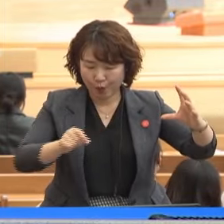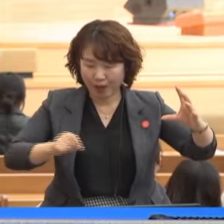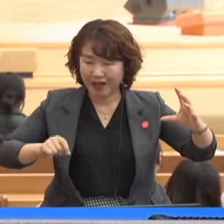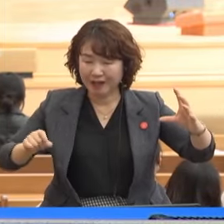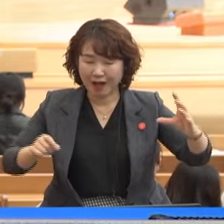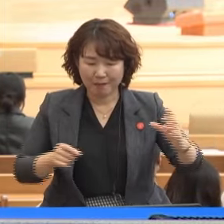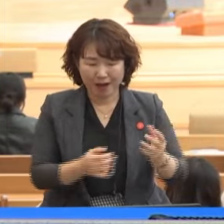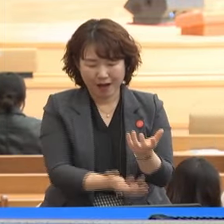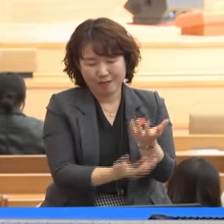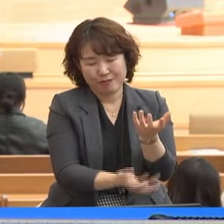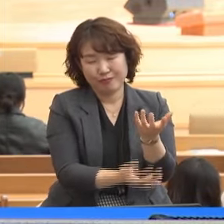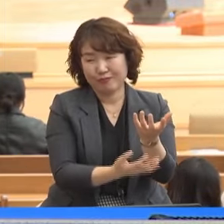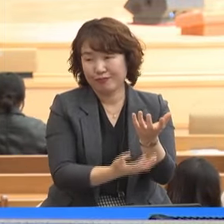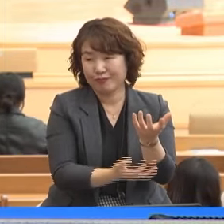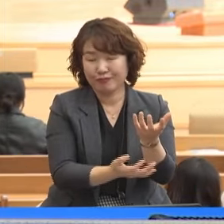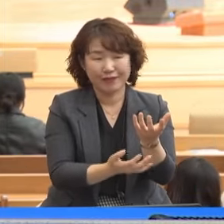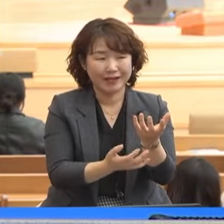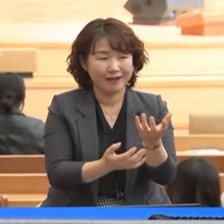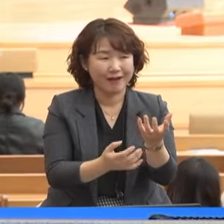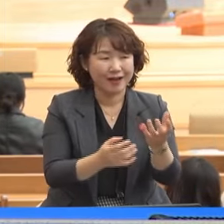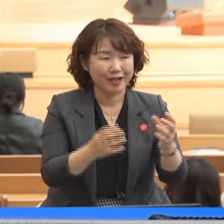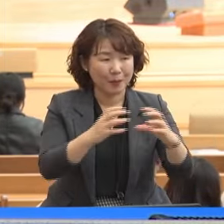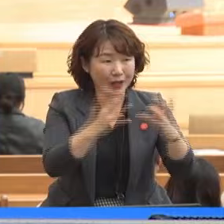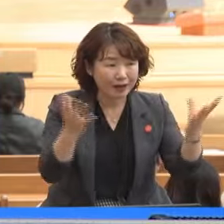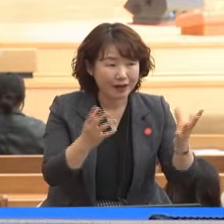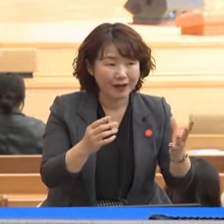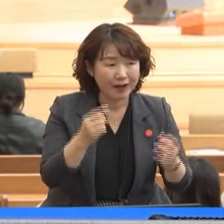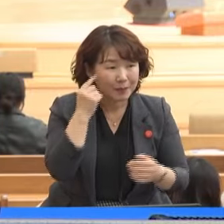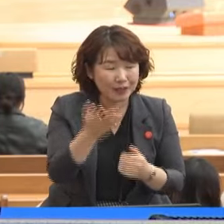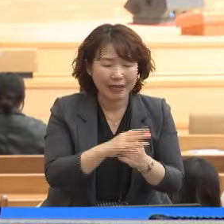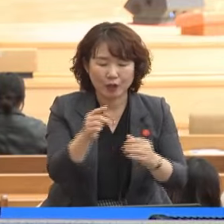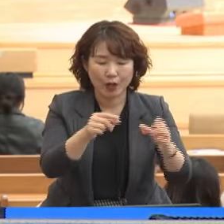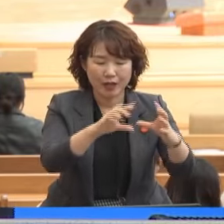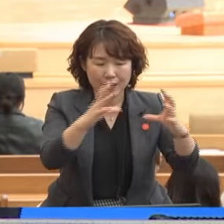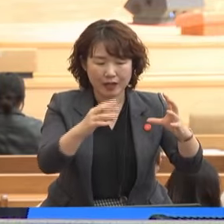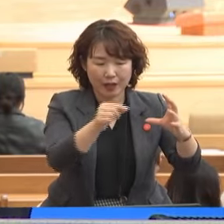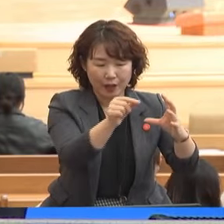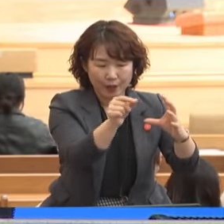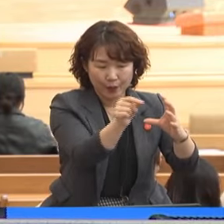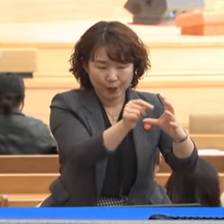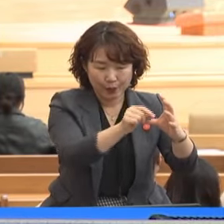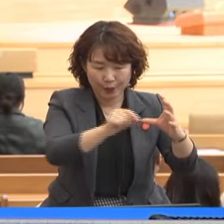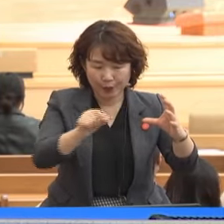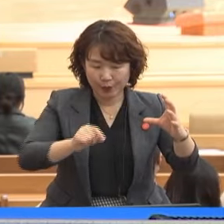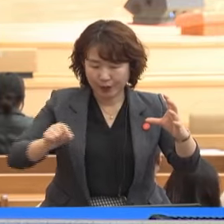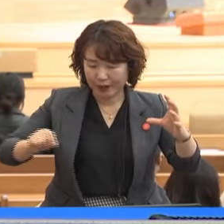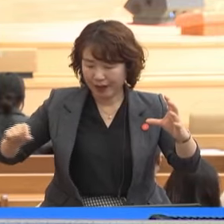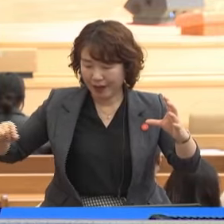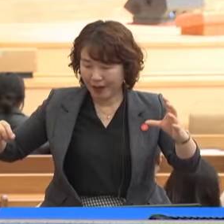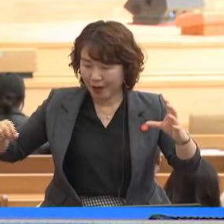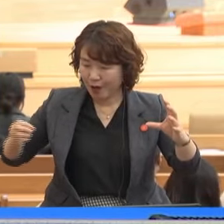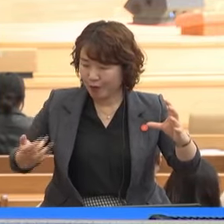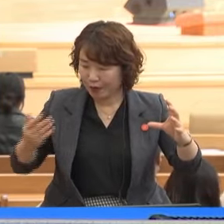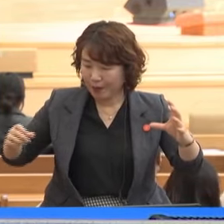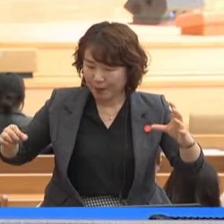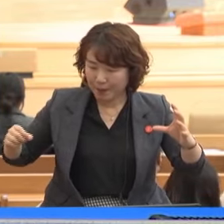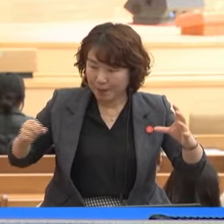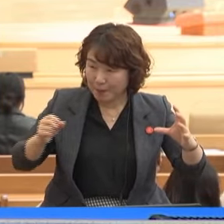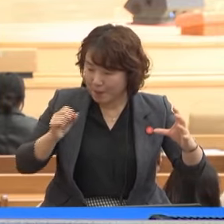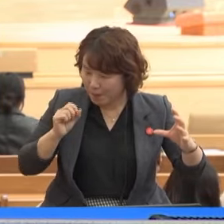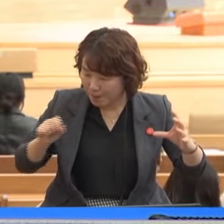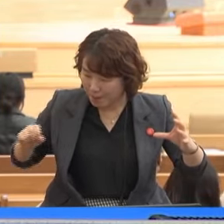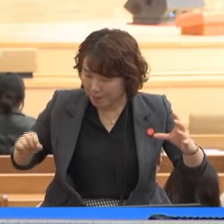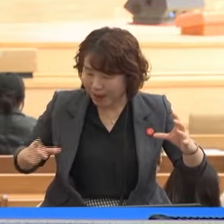불때가지고 막 그래가지고 막 폭탄을 터뜨립니까? 아니죠. 정확하게 뇌관을 터뜨리면